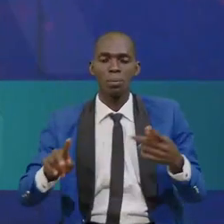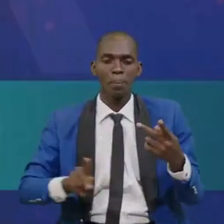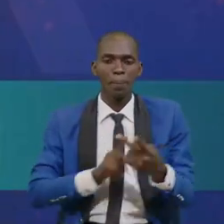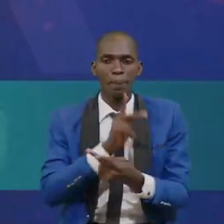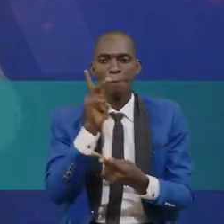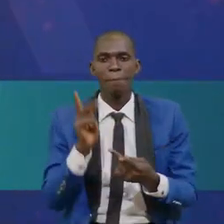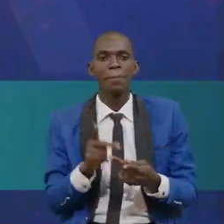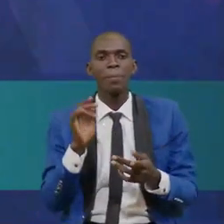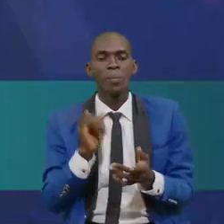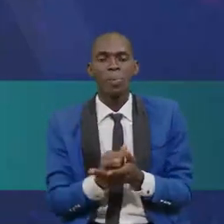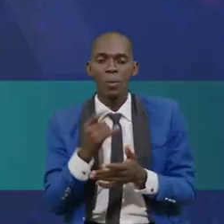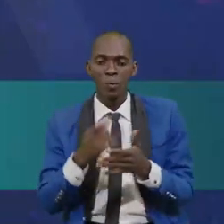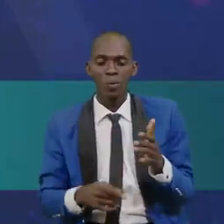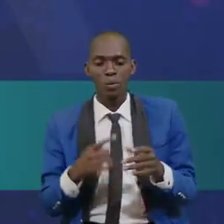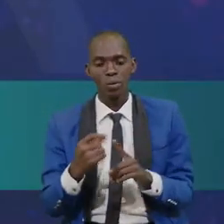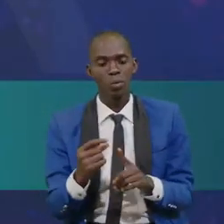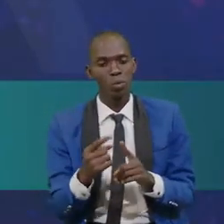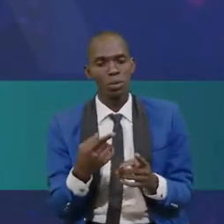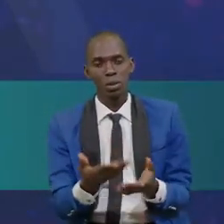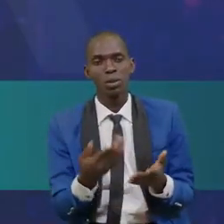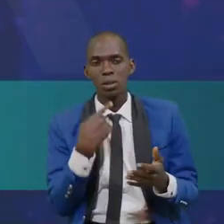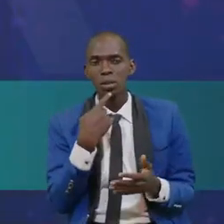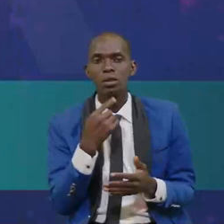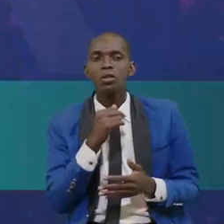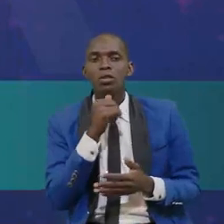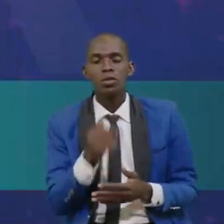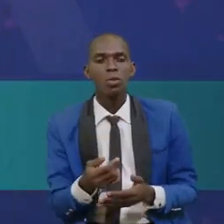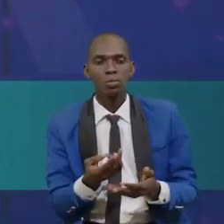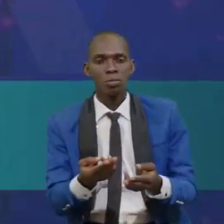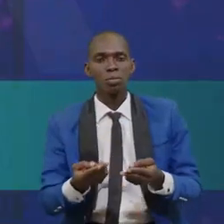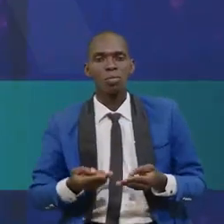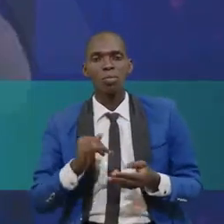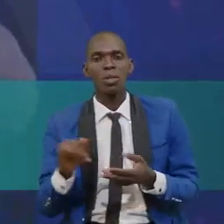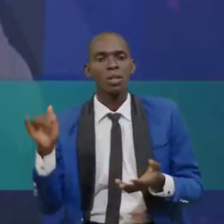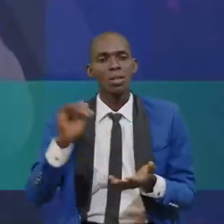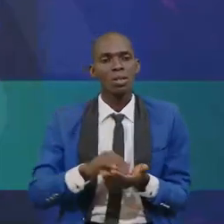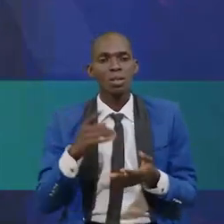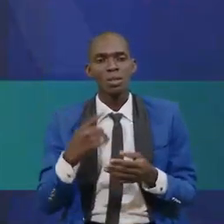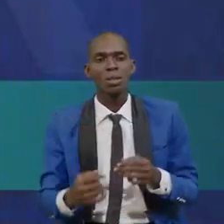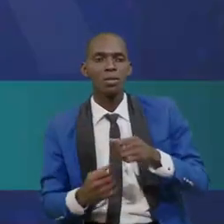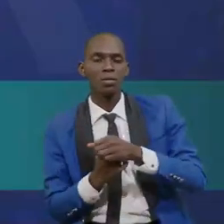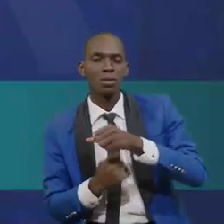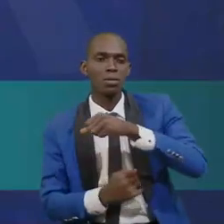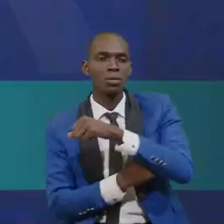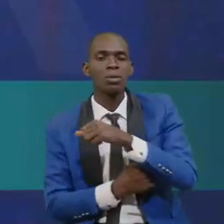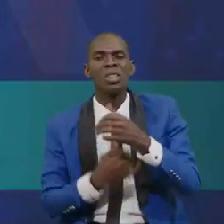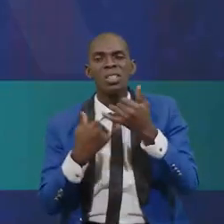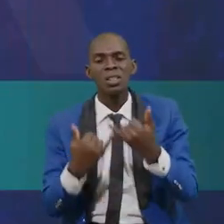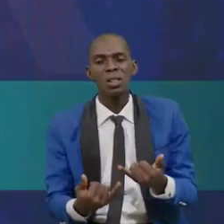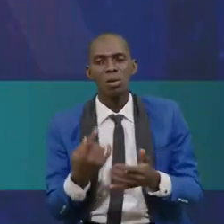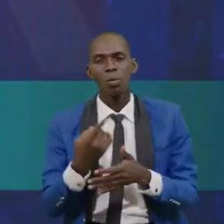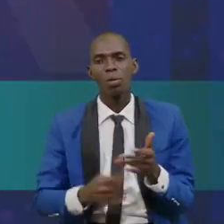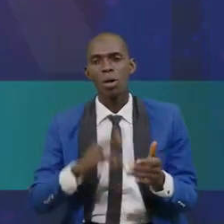est parfait. Ça, c'est ce que la parole dit, sans poser de nouveau le fondement de quels sont les